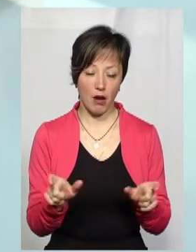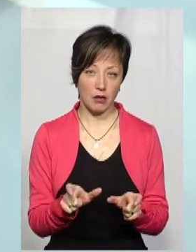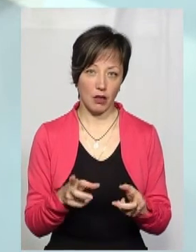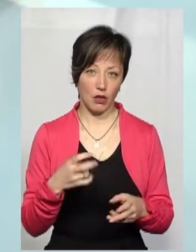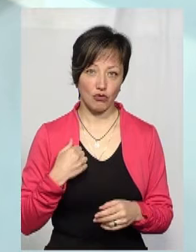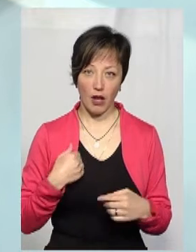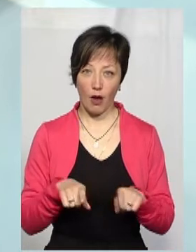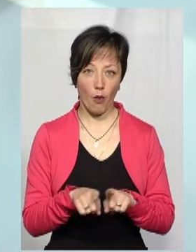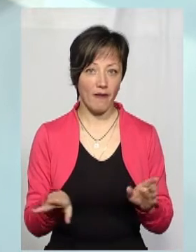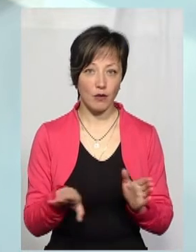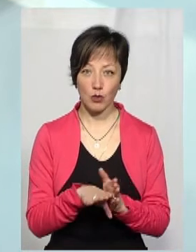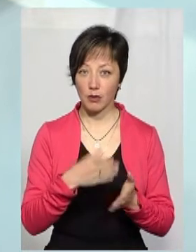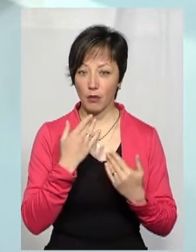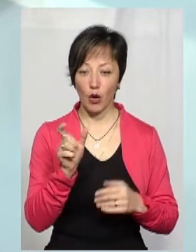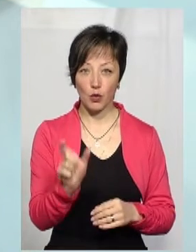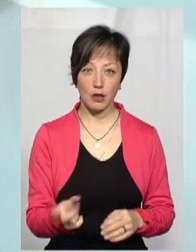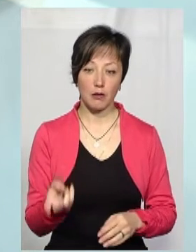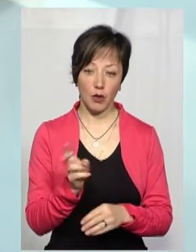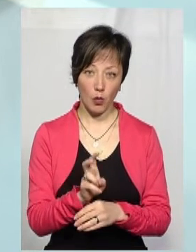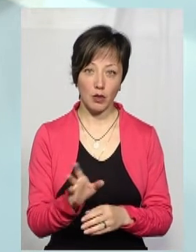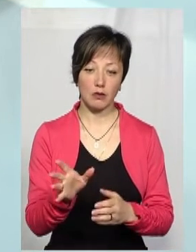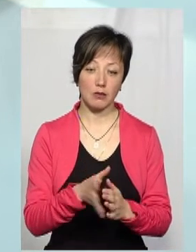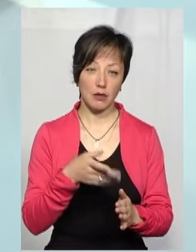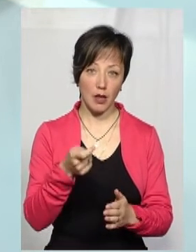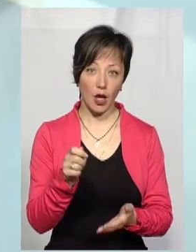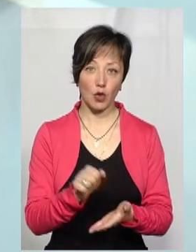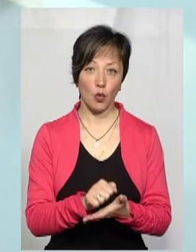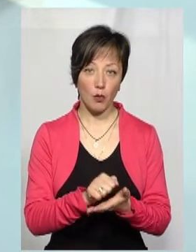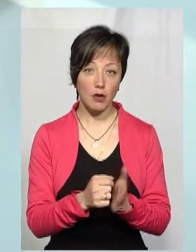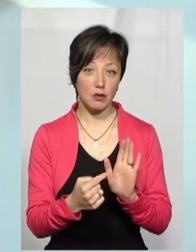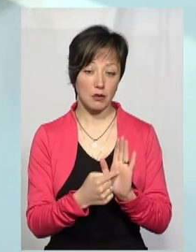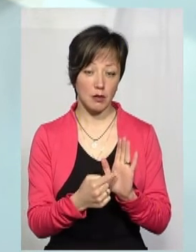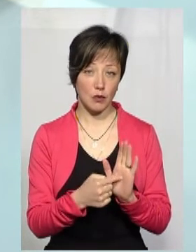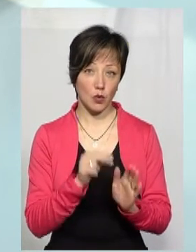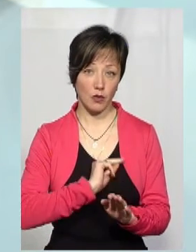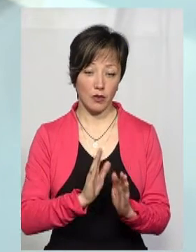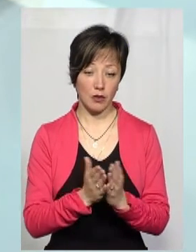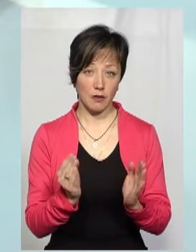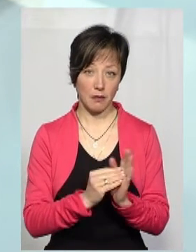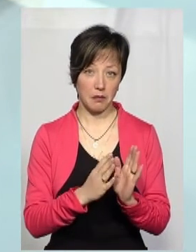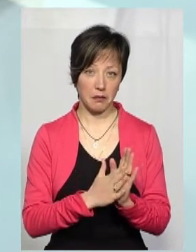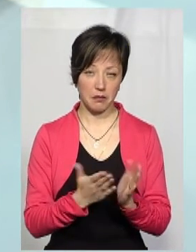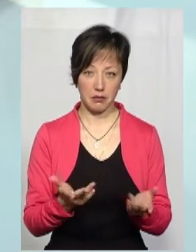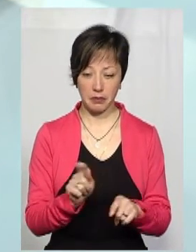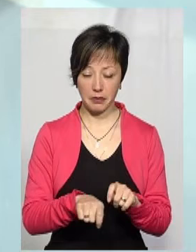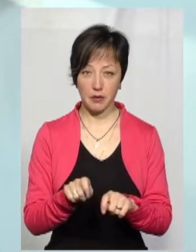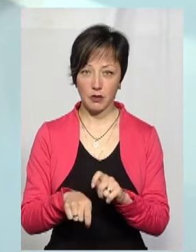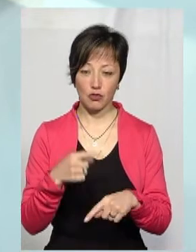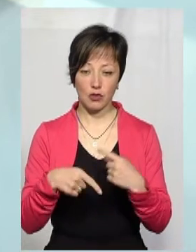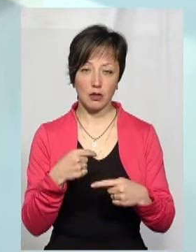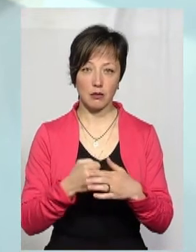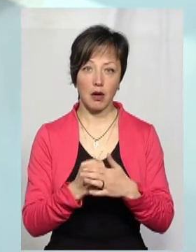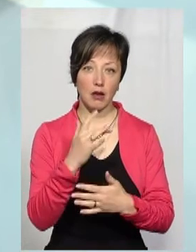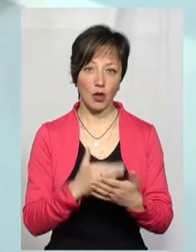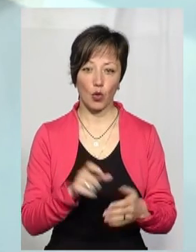Ну, на жаль, такої відпустки немає. Людина приходить, подає, записує документи. Ті, що має, потім спеціаліст перевіряє його через